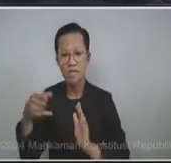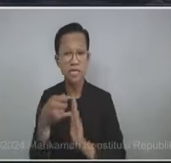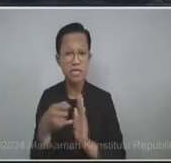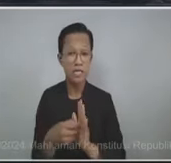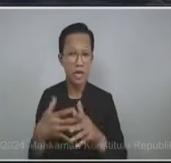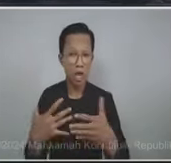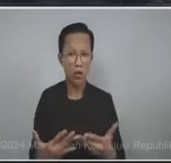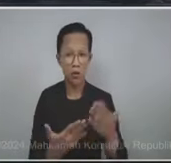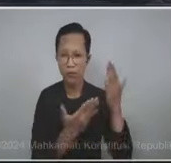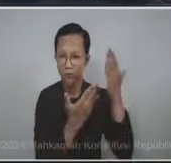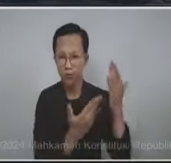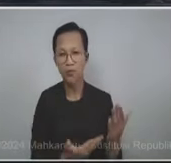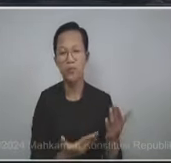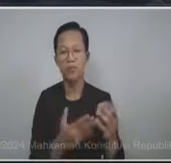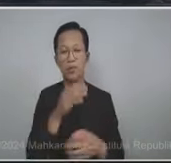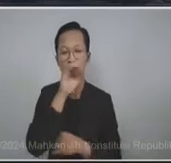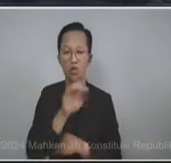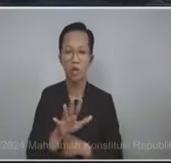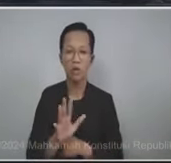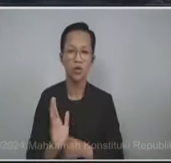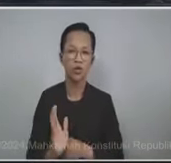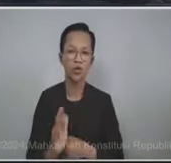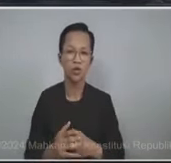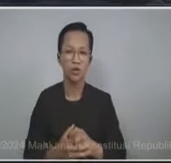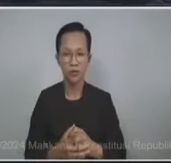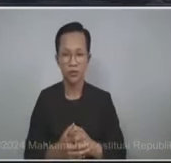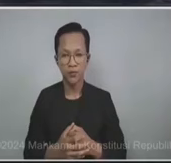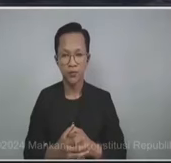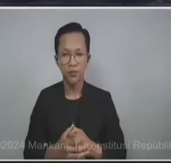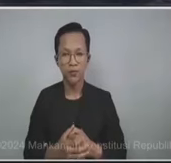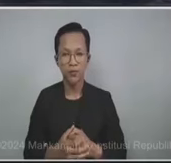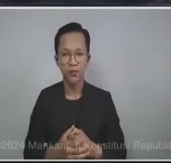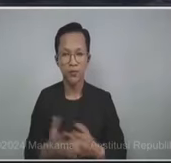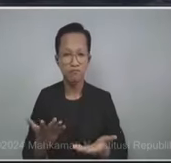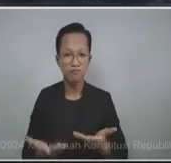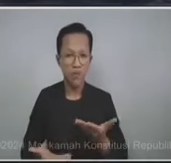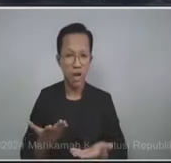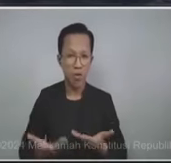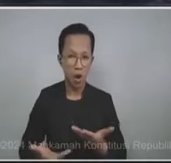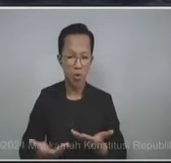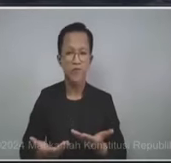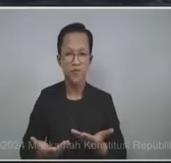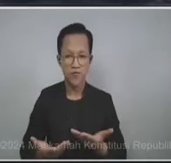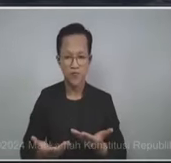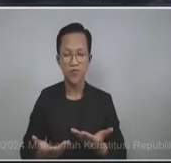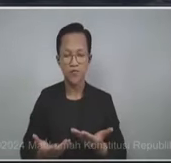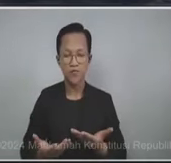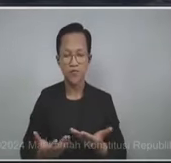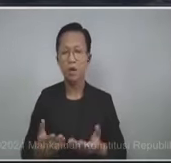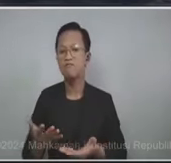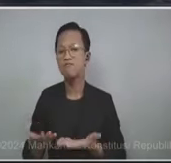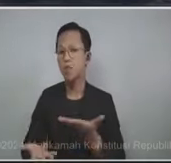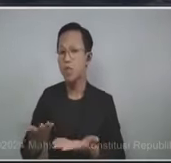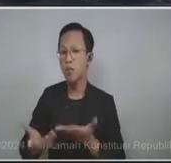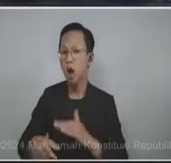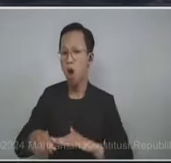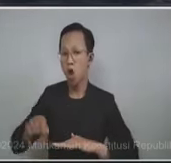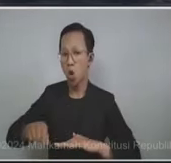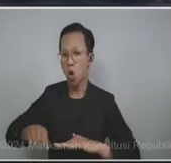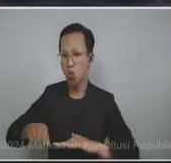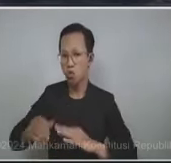berikut kutipan dianggap diucapkan menimbang berdasarkan kutipan pertimbangan hukum tersebut di atas oleh karena isu